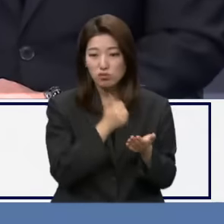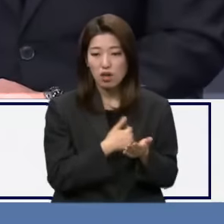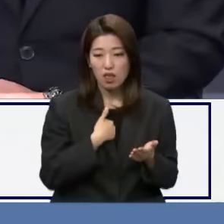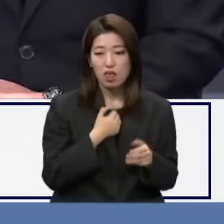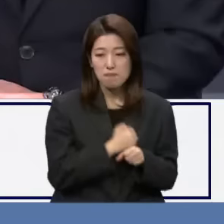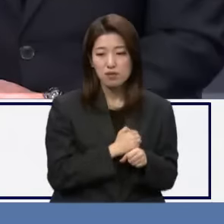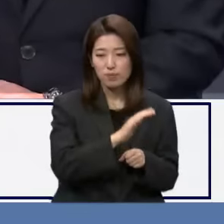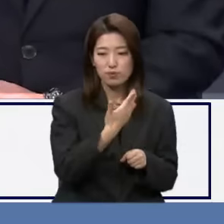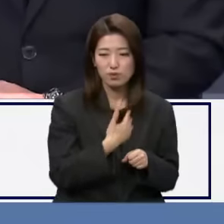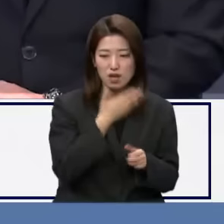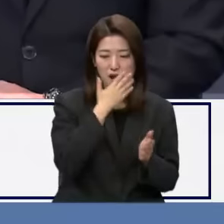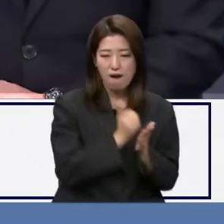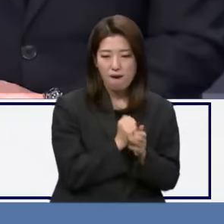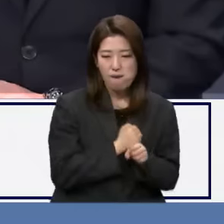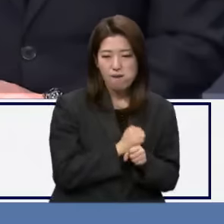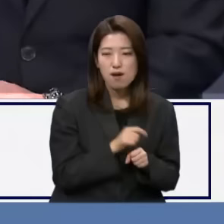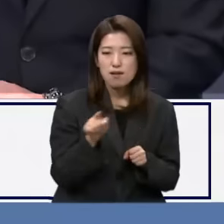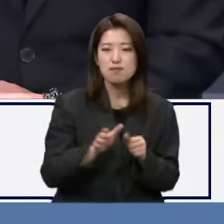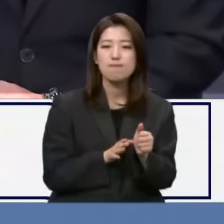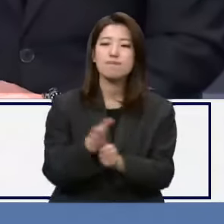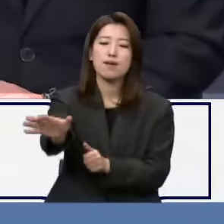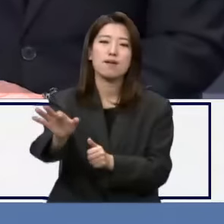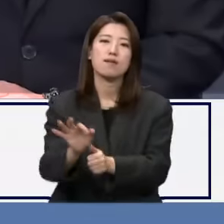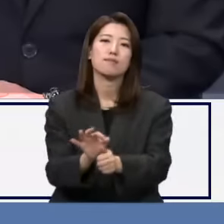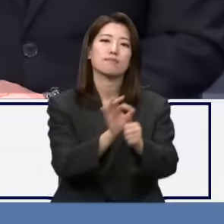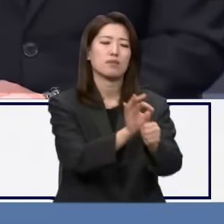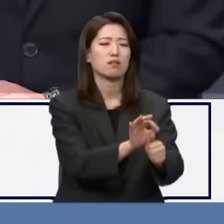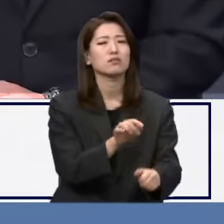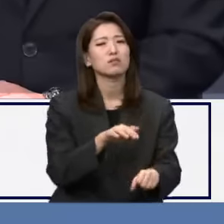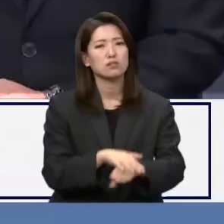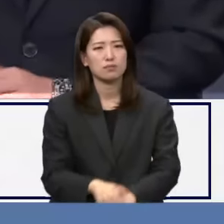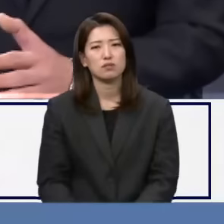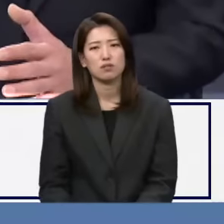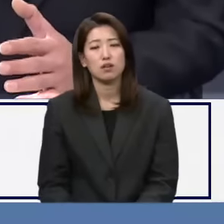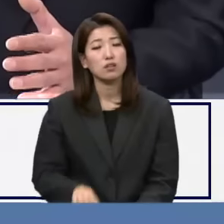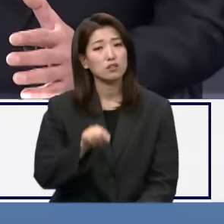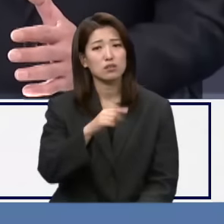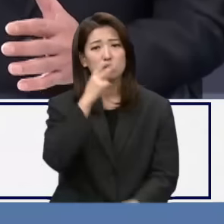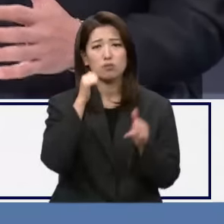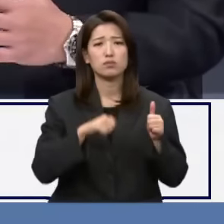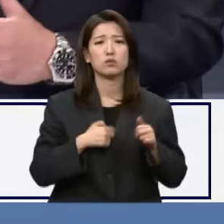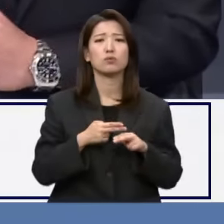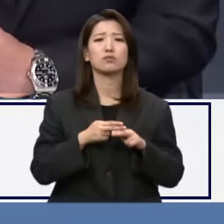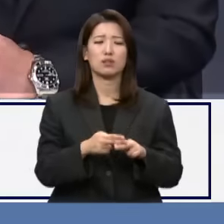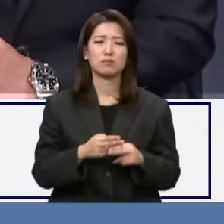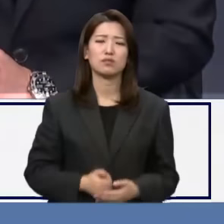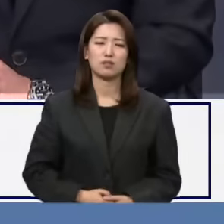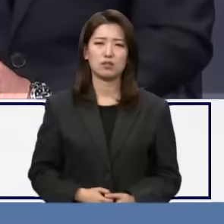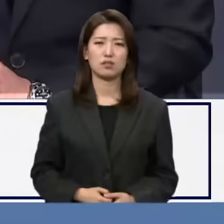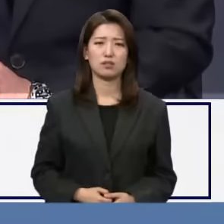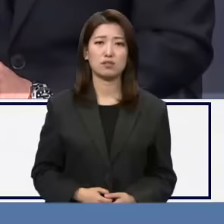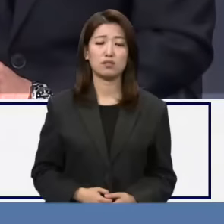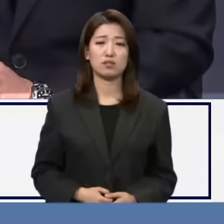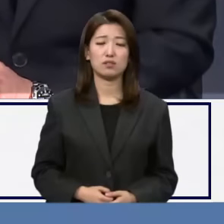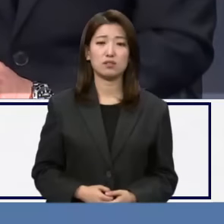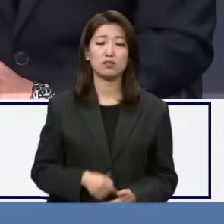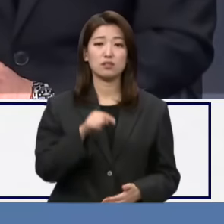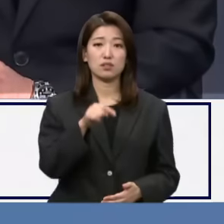해서 검찰 독재의 피해자들이음 많은 피해자들이 지금 조국 혁신 땅에 인재로